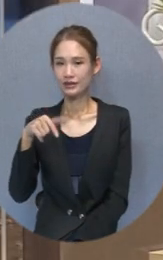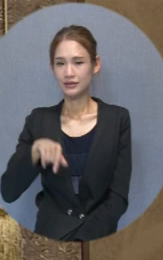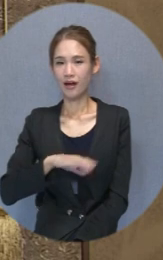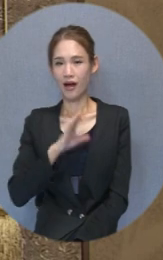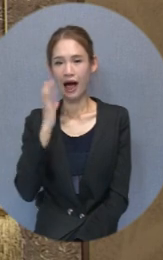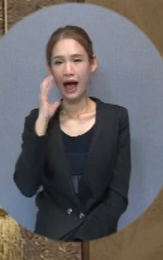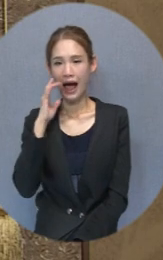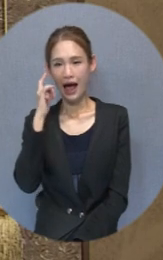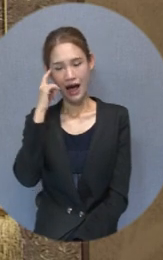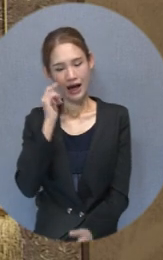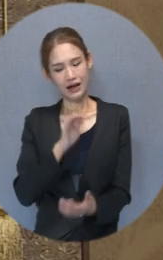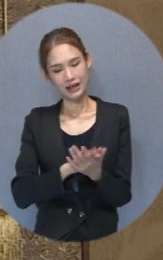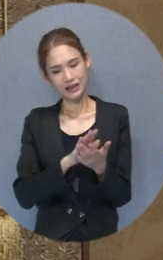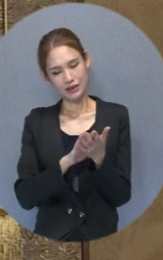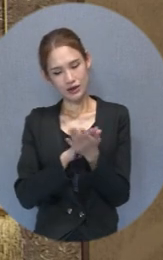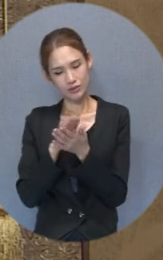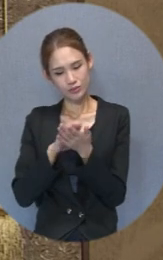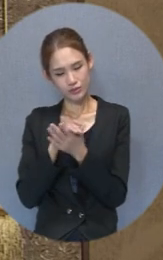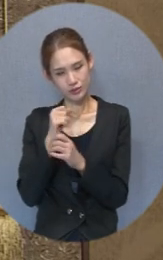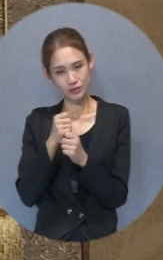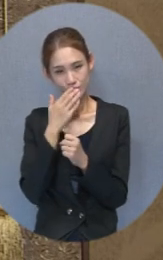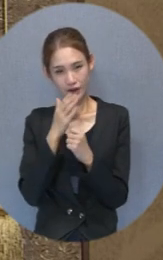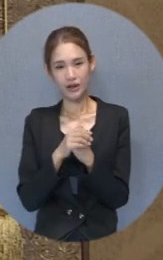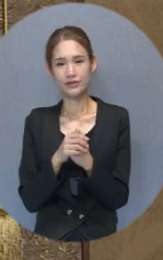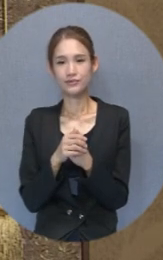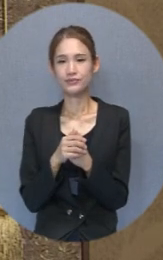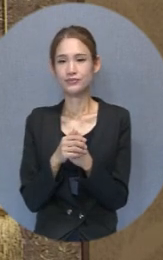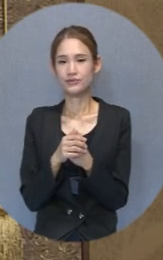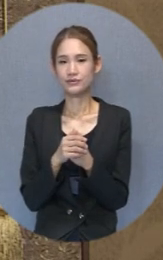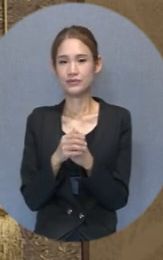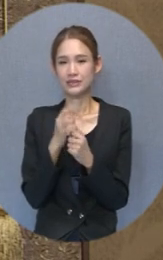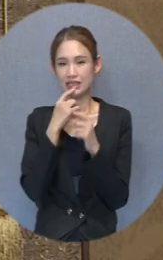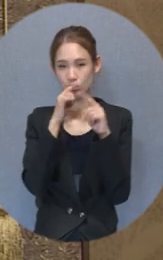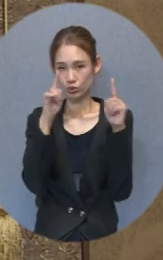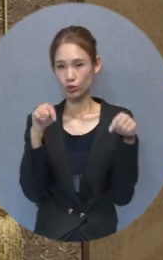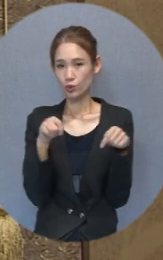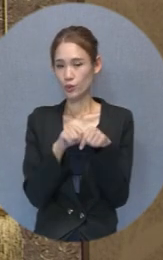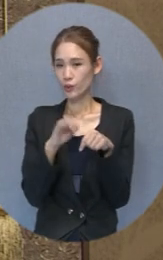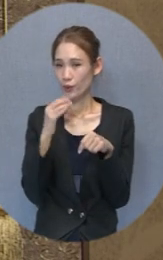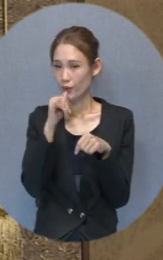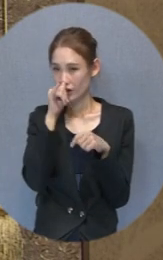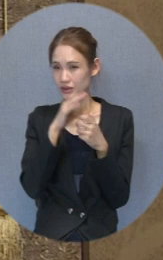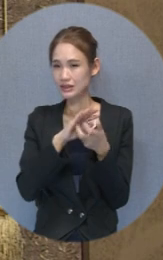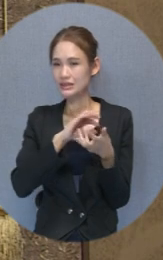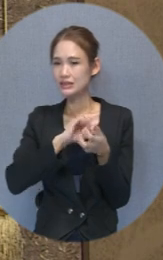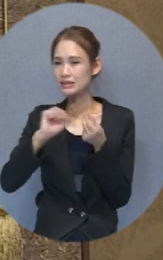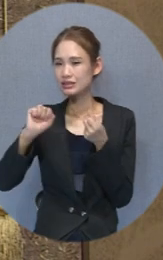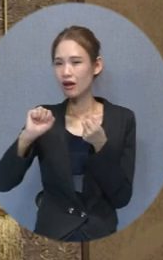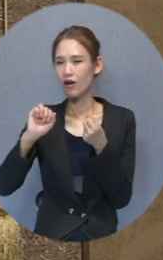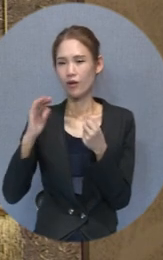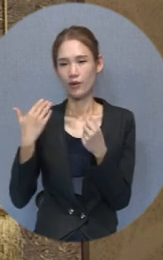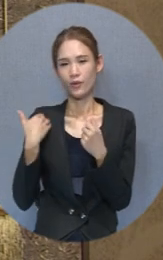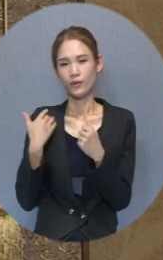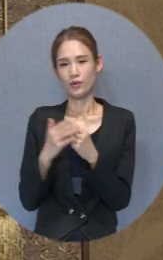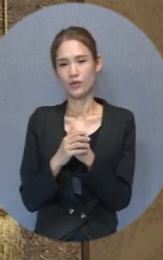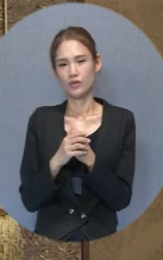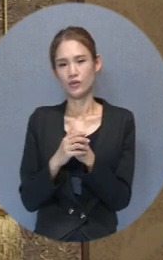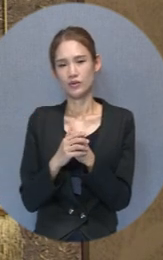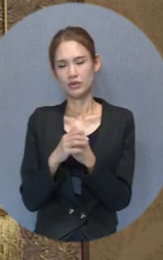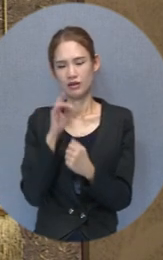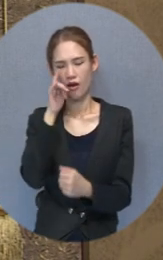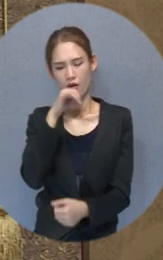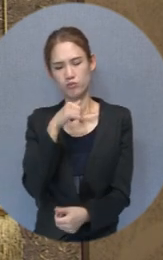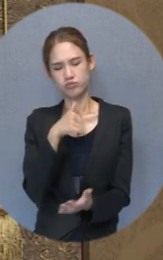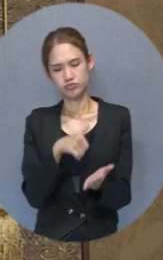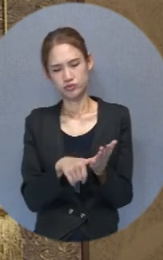수 있게끔 네. 네, 그렇게 되어 있고요. 그리고 종이로 되어 있는 것들은 찢어질 수 있고요. 네. 오물이 묻을 수도